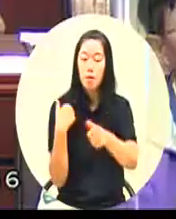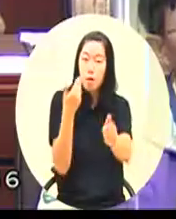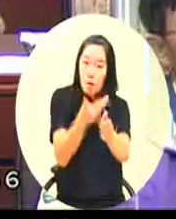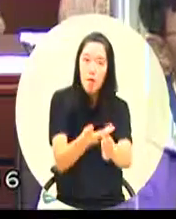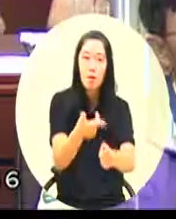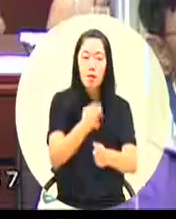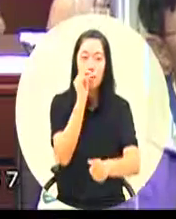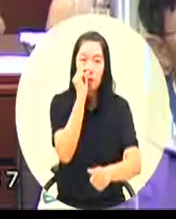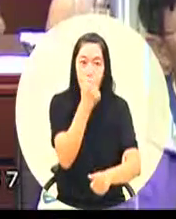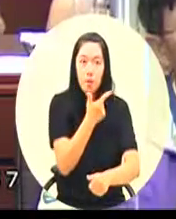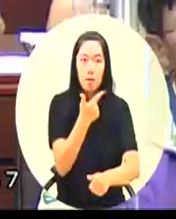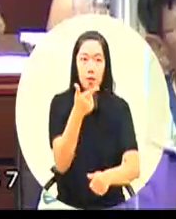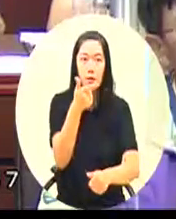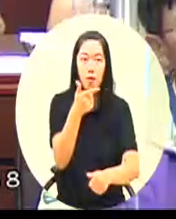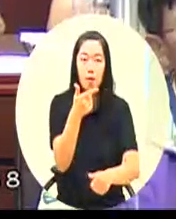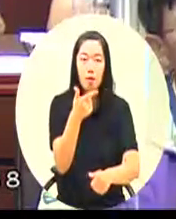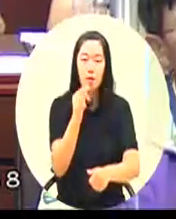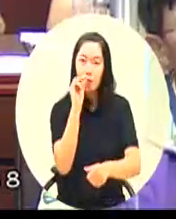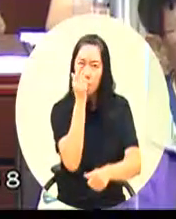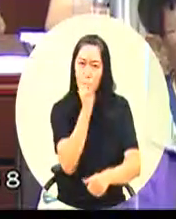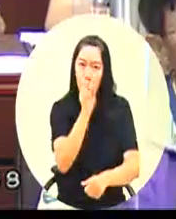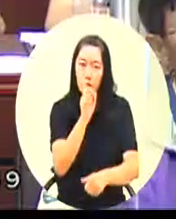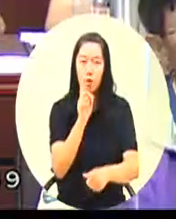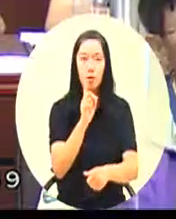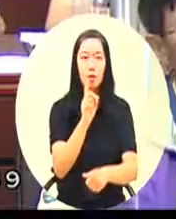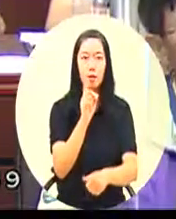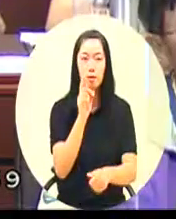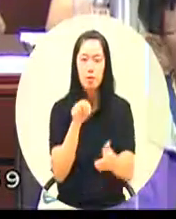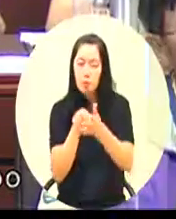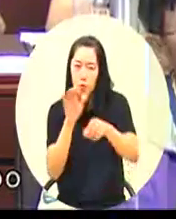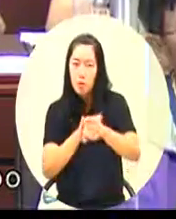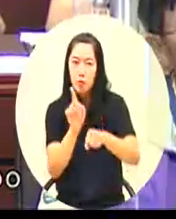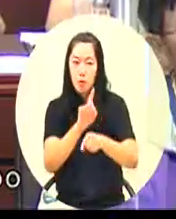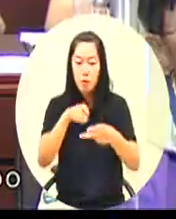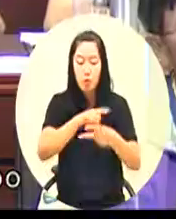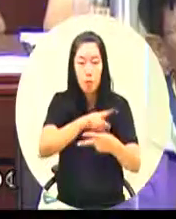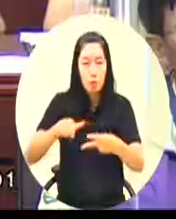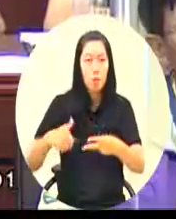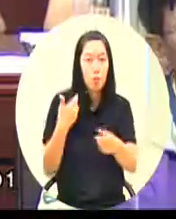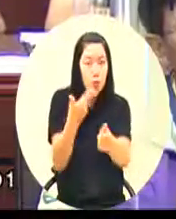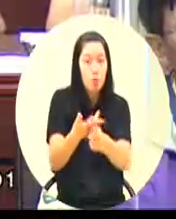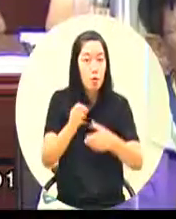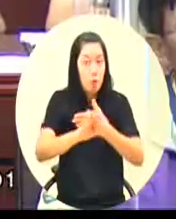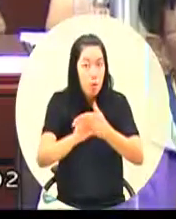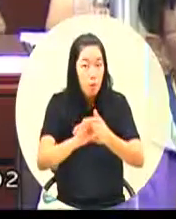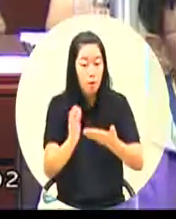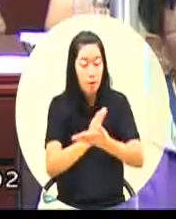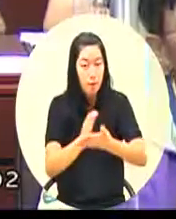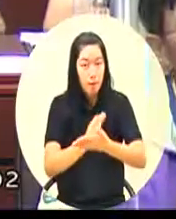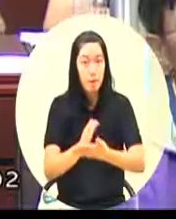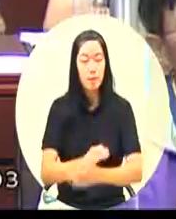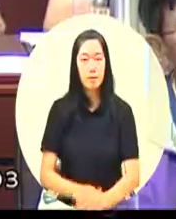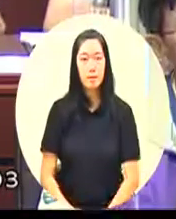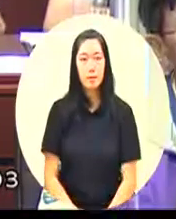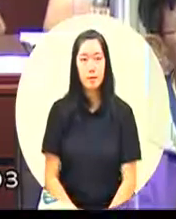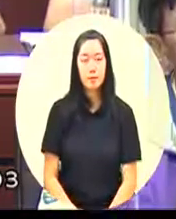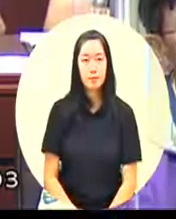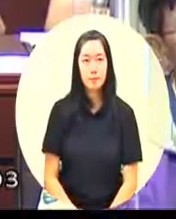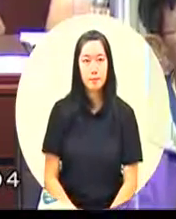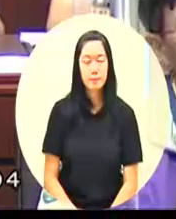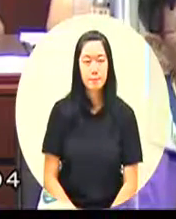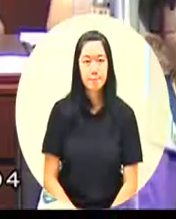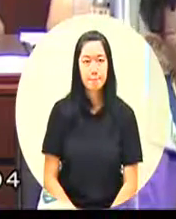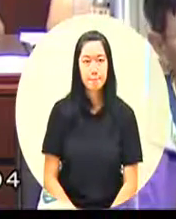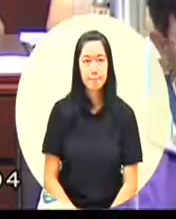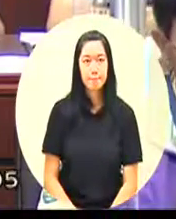殊的要区别那个特殊性向的一个工具，一个测验工具哈。那因此就是在